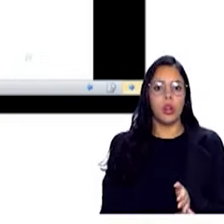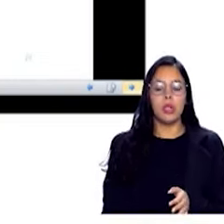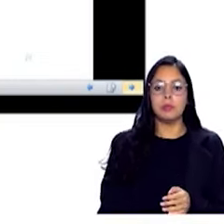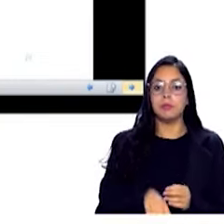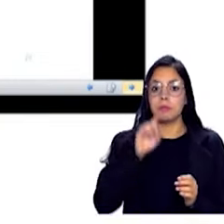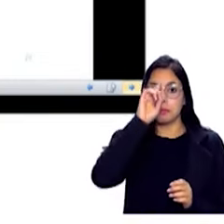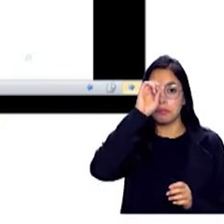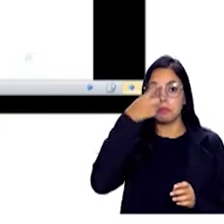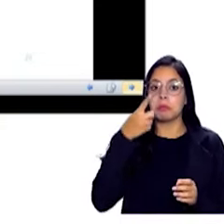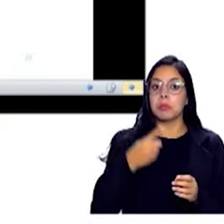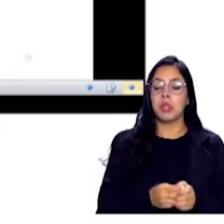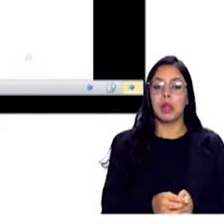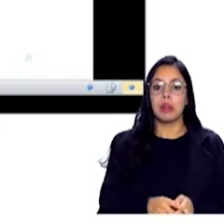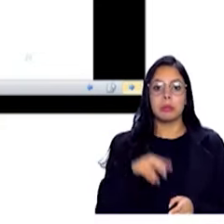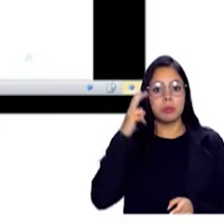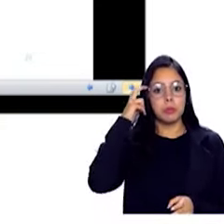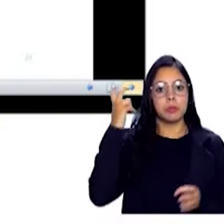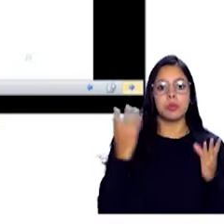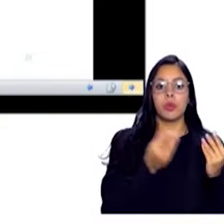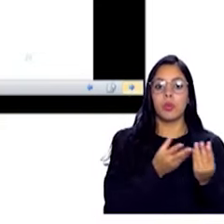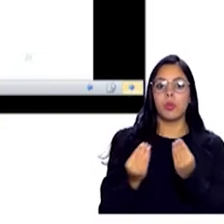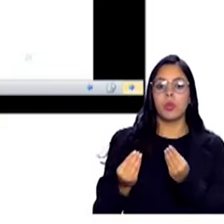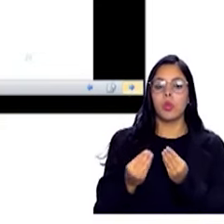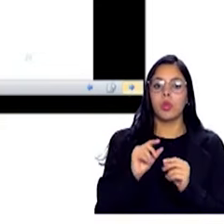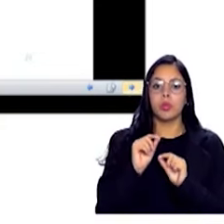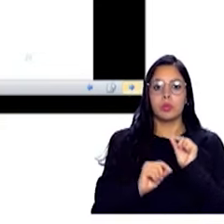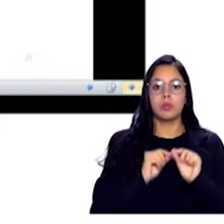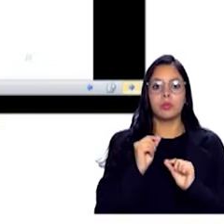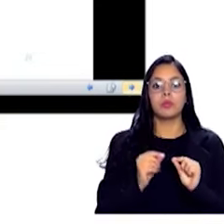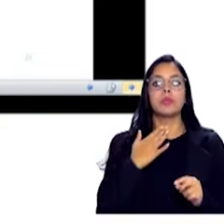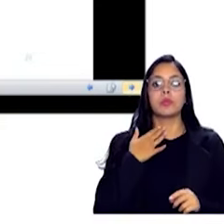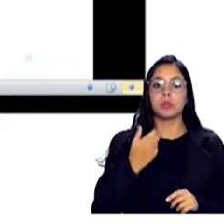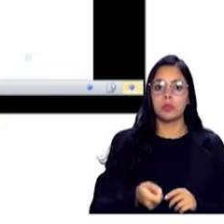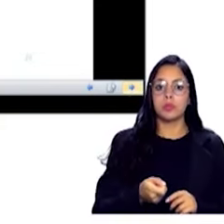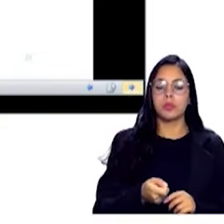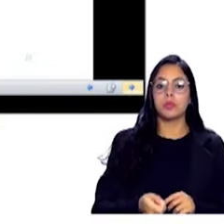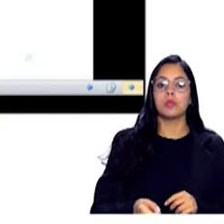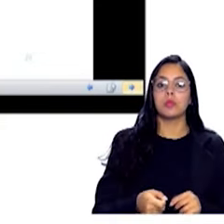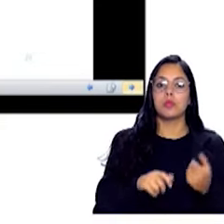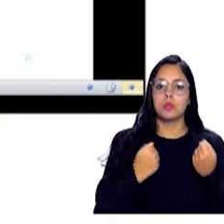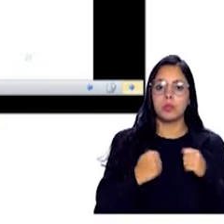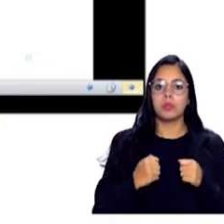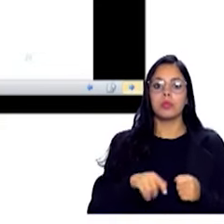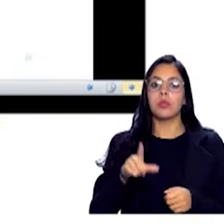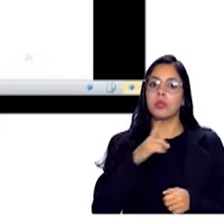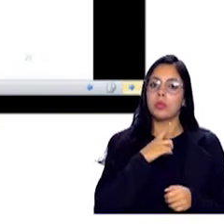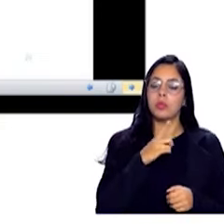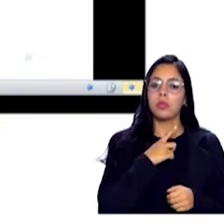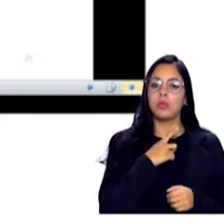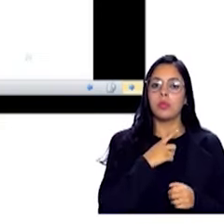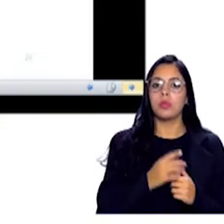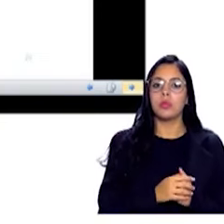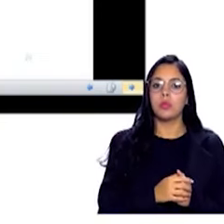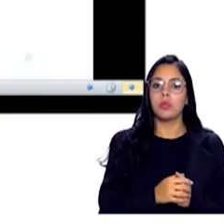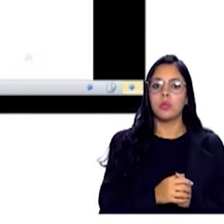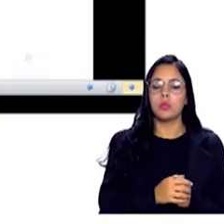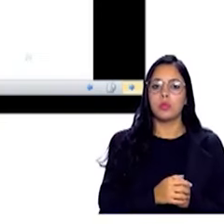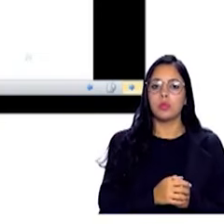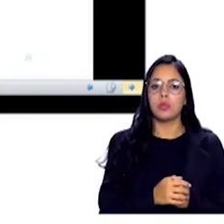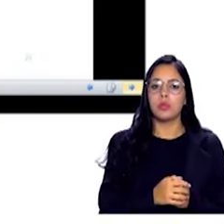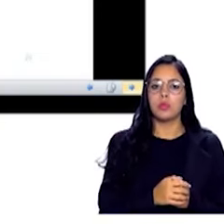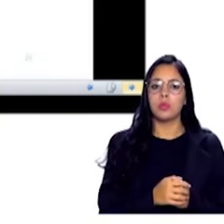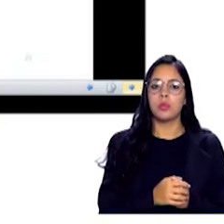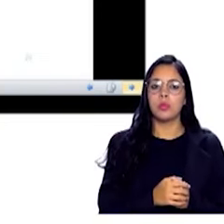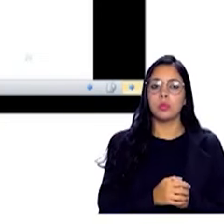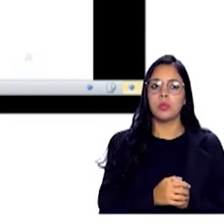Giudice di merito che debba decidere una controversia civile possa ricorrere al rinvio pregiudiziale quindi anche un Giudice